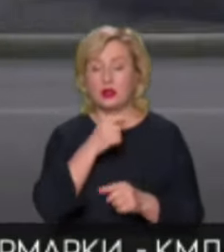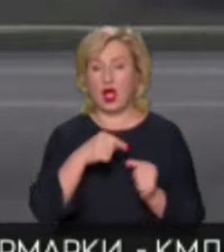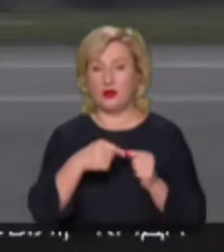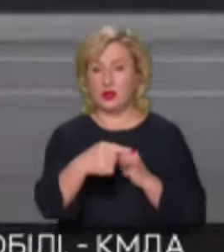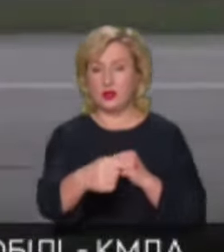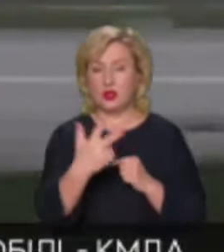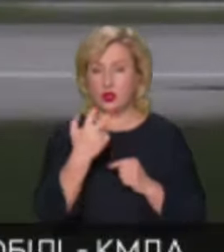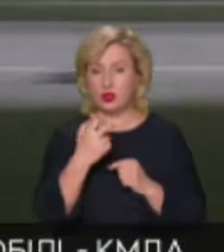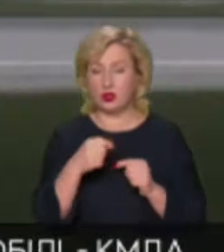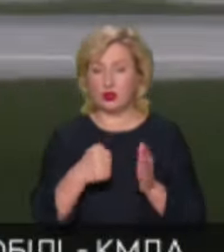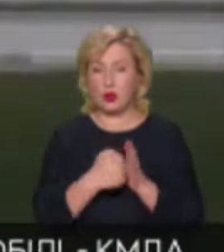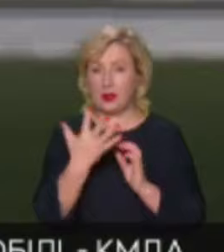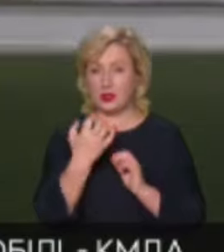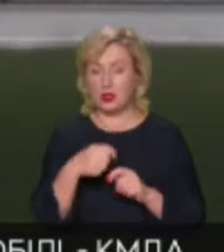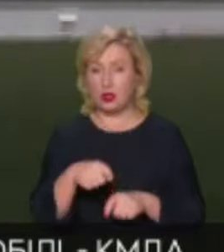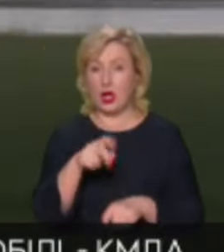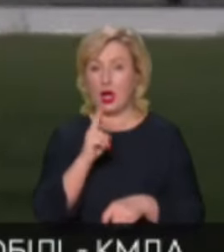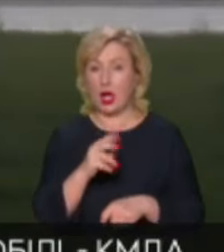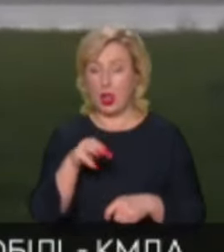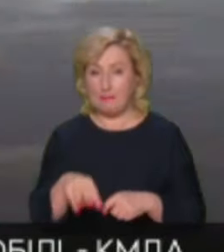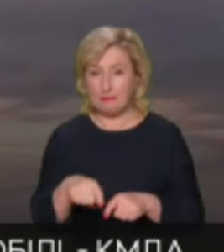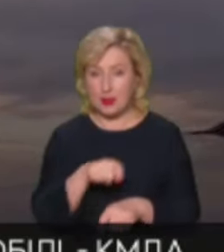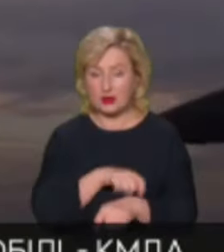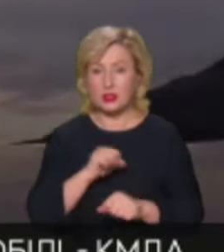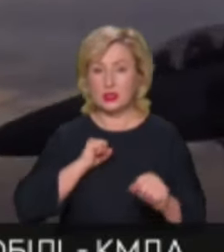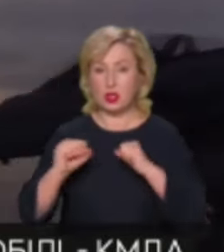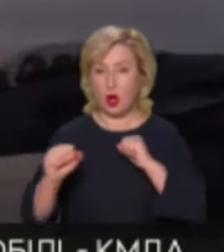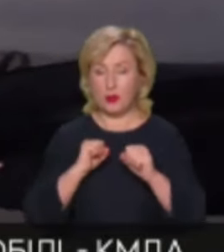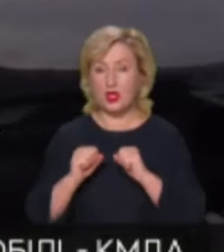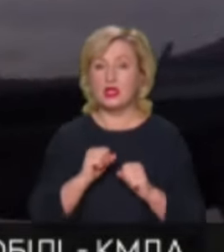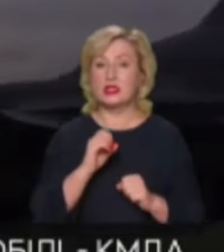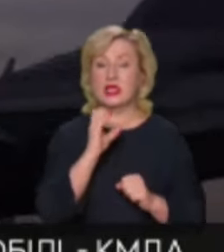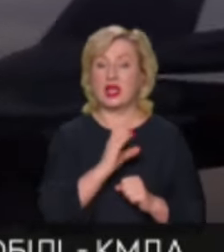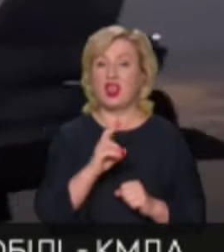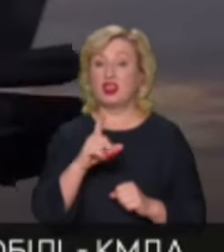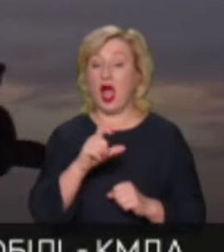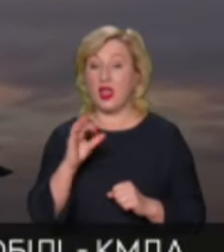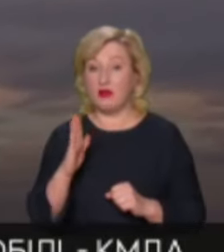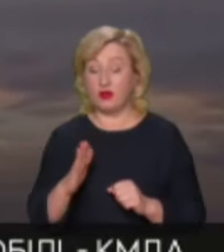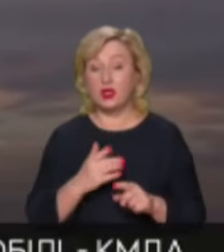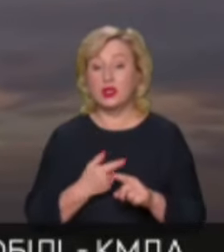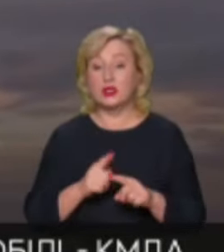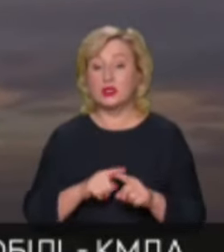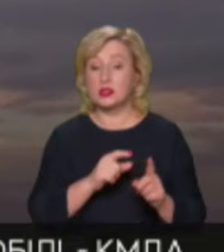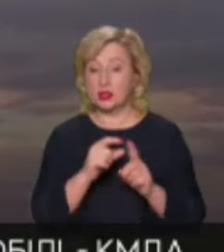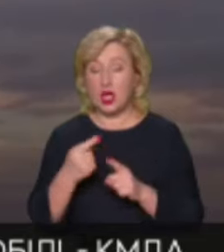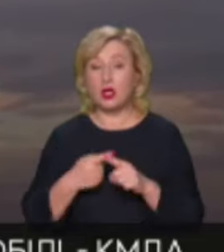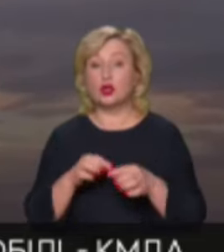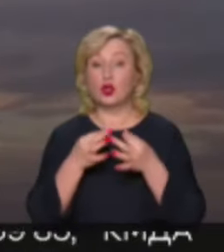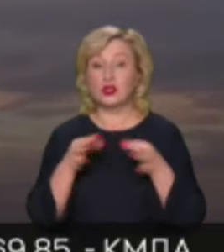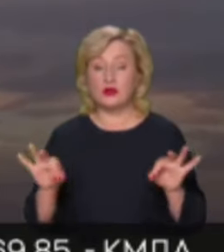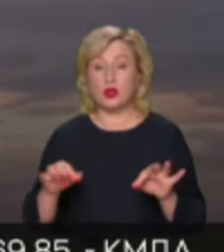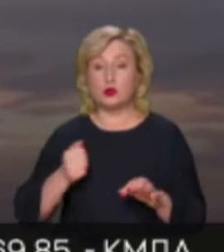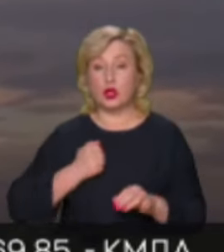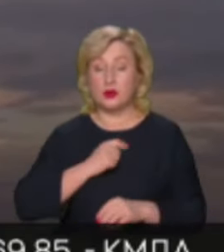300 до 500 кілометрів, заявив так командувач Об'єднаних сил ЗСУ Сергій Наєв, за словами якого це дозволить Збройним